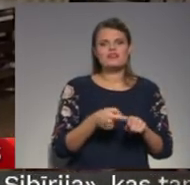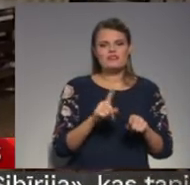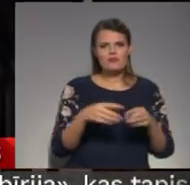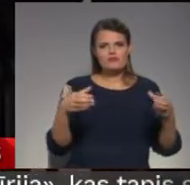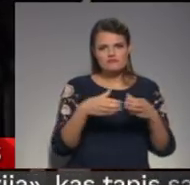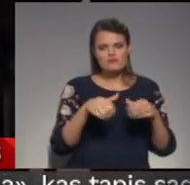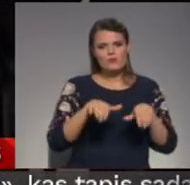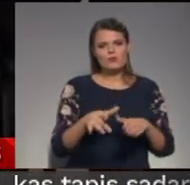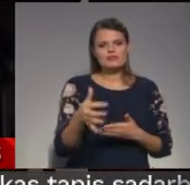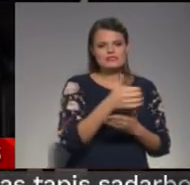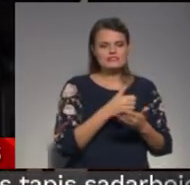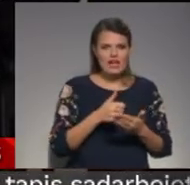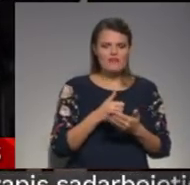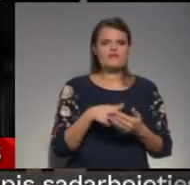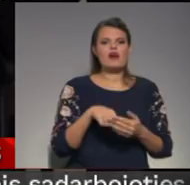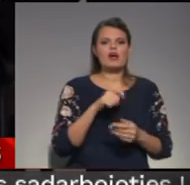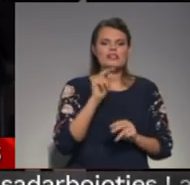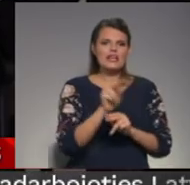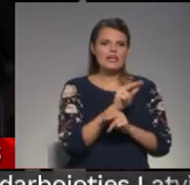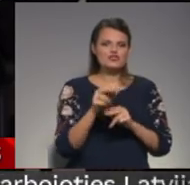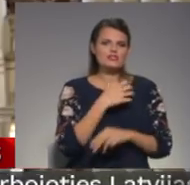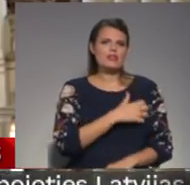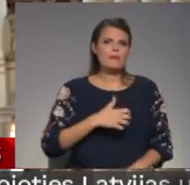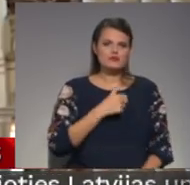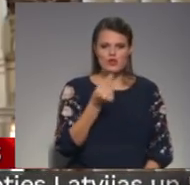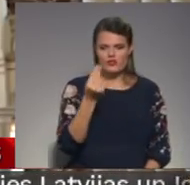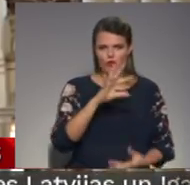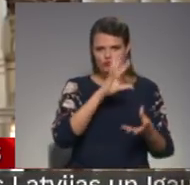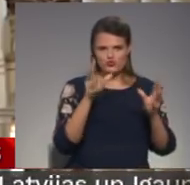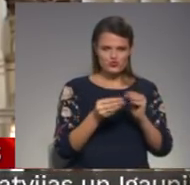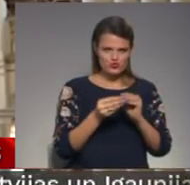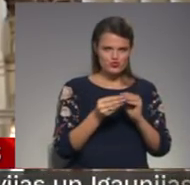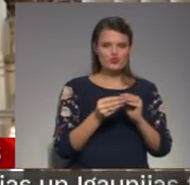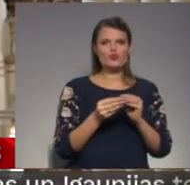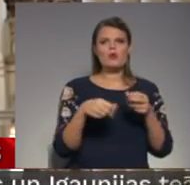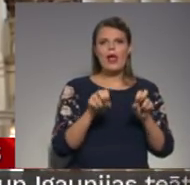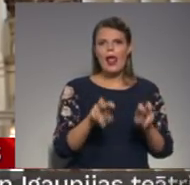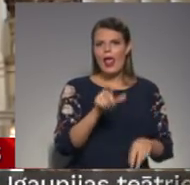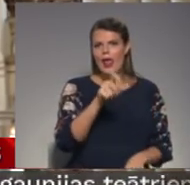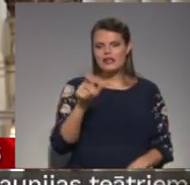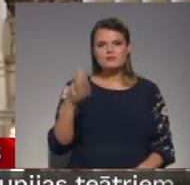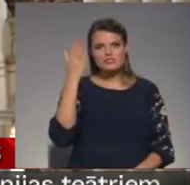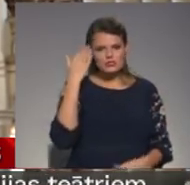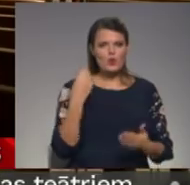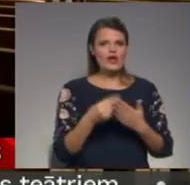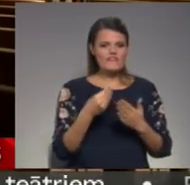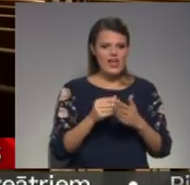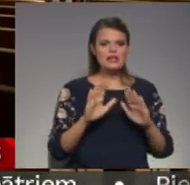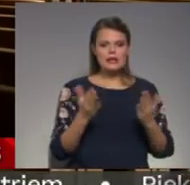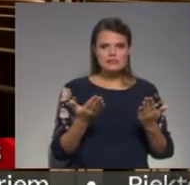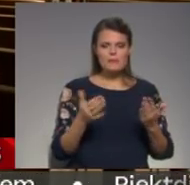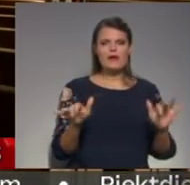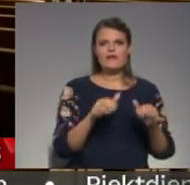saime nolēmusi savākt ērģeļu ekspertīzē un restaurācijai nepieciešamo naudas summu. Eksperti savulaik ir vērtējuši, bet tā